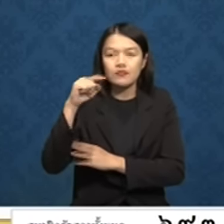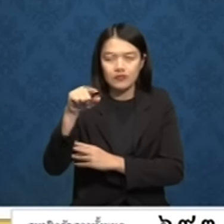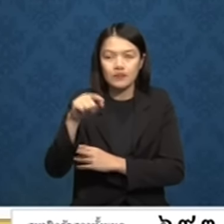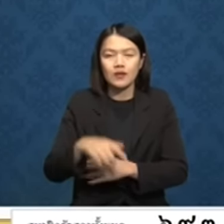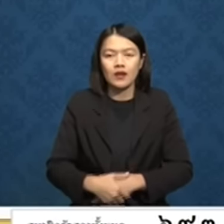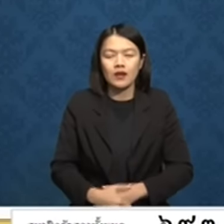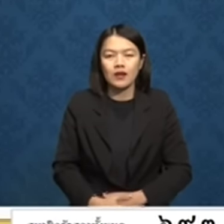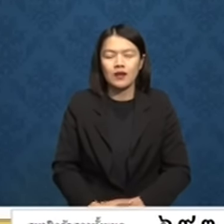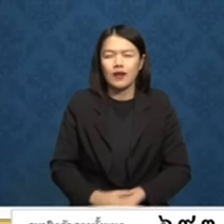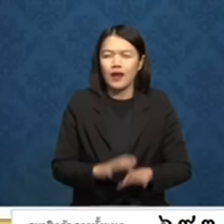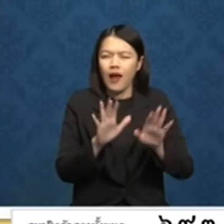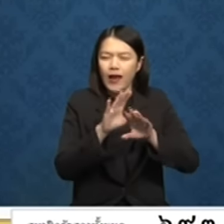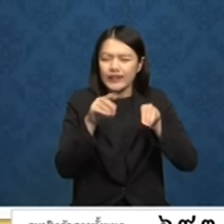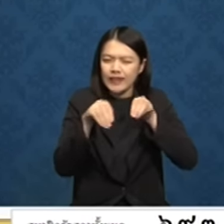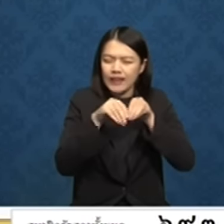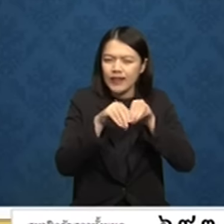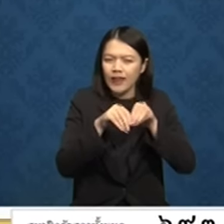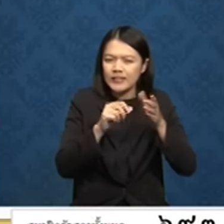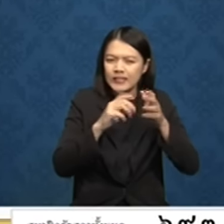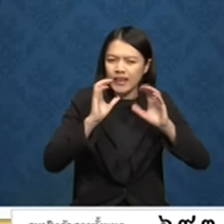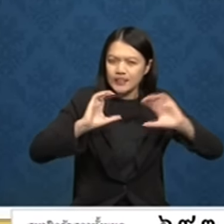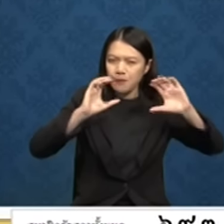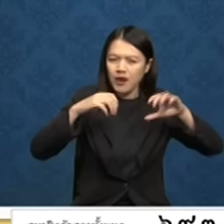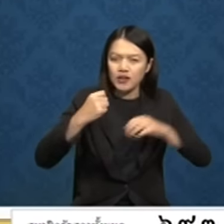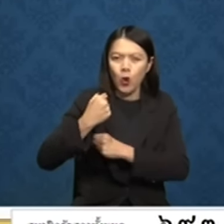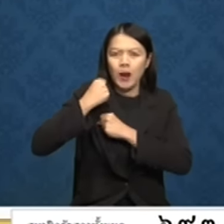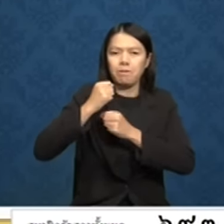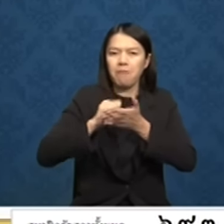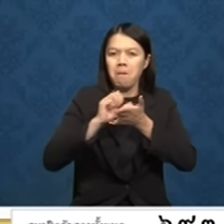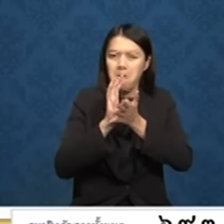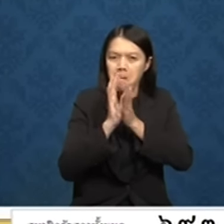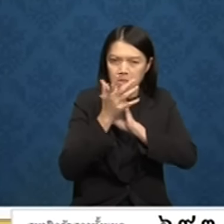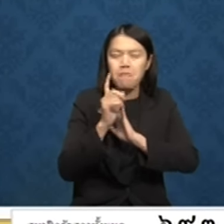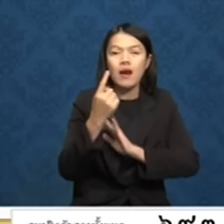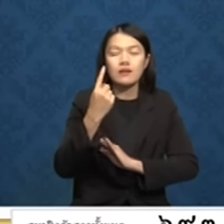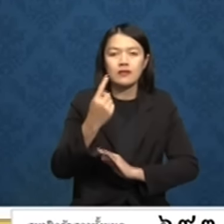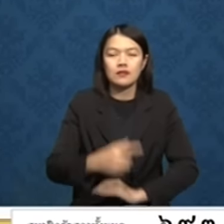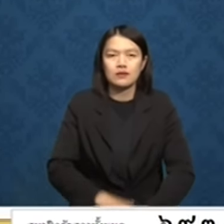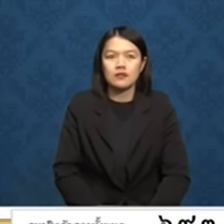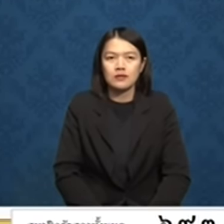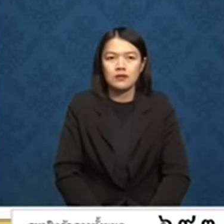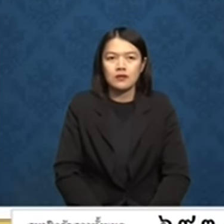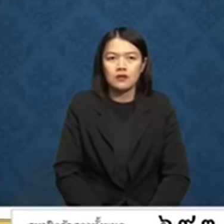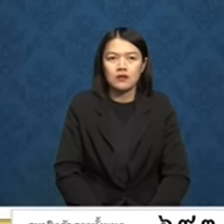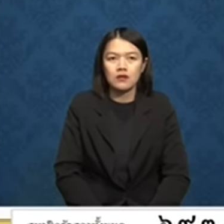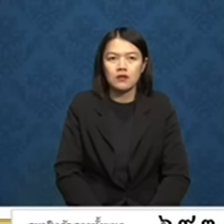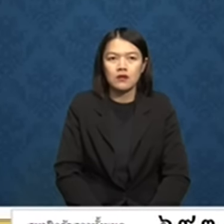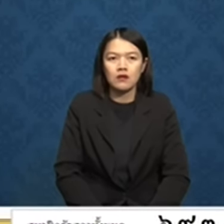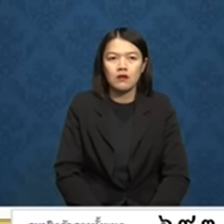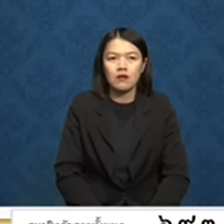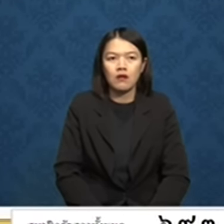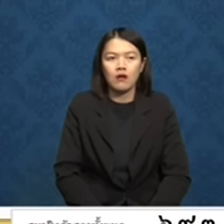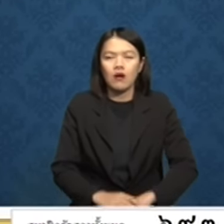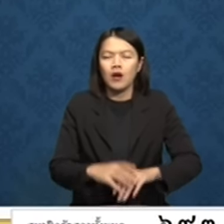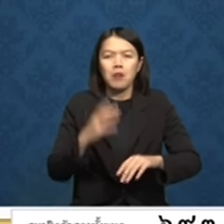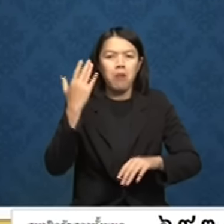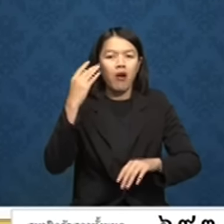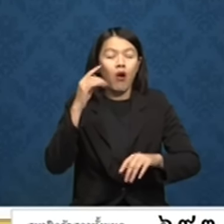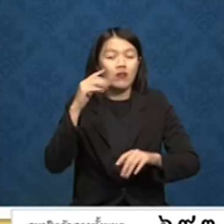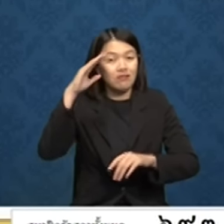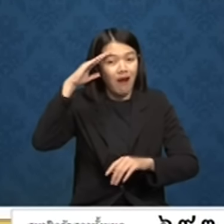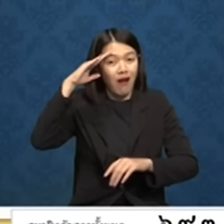อยู่เคียงๆกับปฏิรูประบบราชการและกองทัพนะครับแม้ว่าไม่มีหนึ่งพารากราฟเหมือนสมัยรัฐบาลประยุทธ์